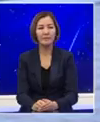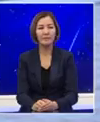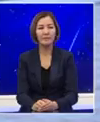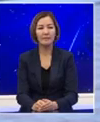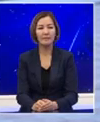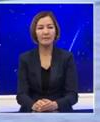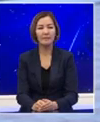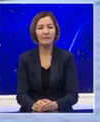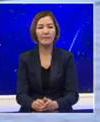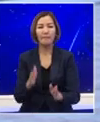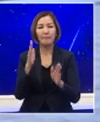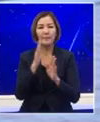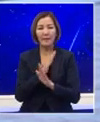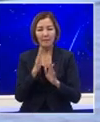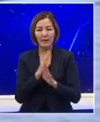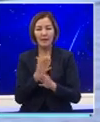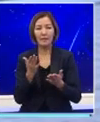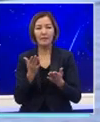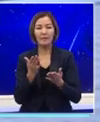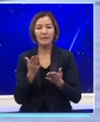Осы мына табиғат пен